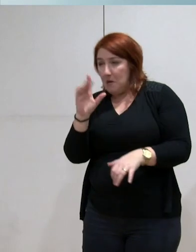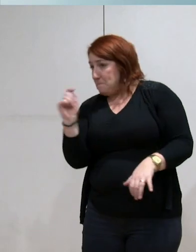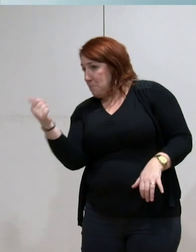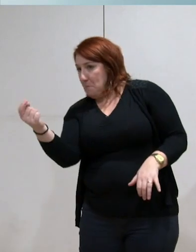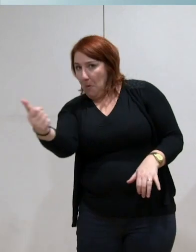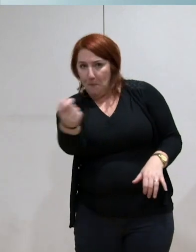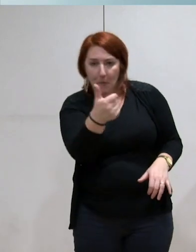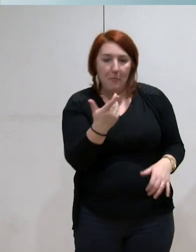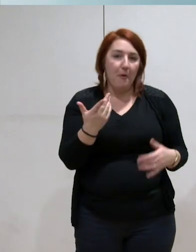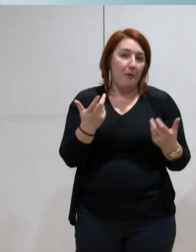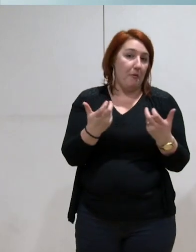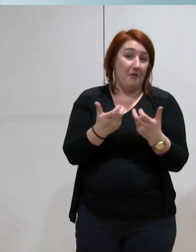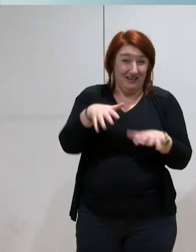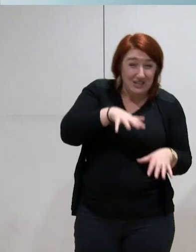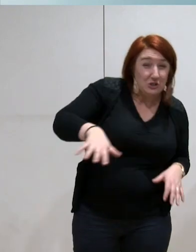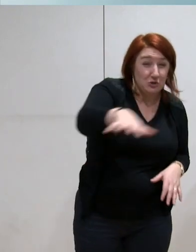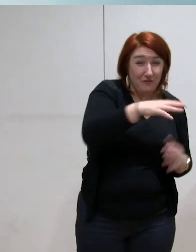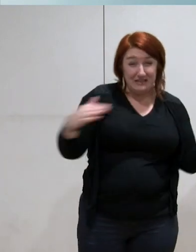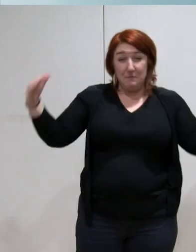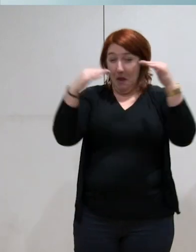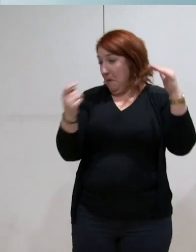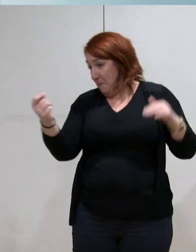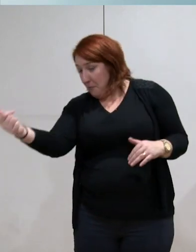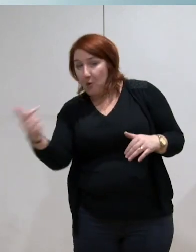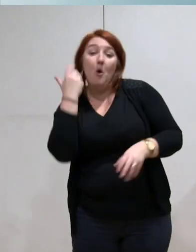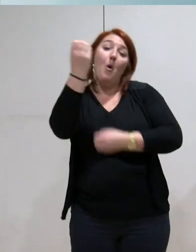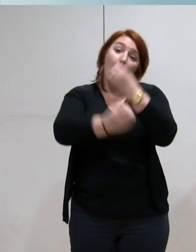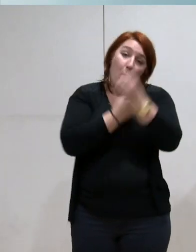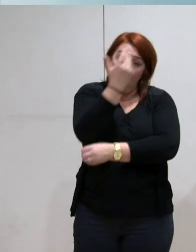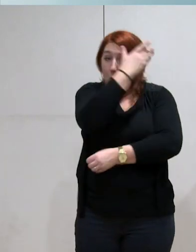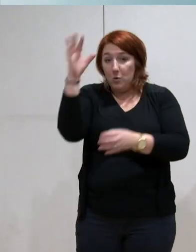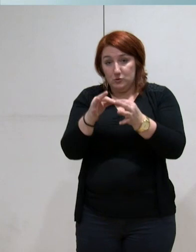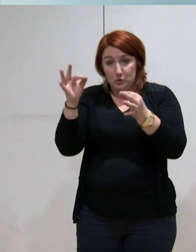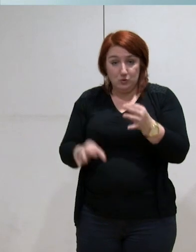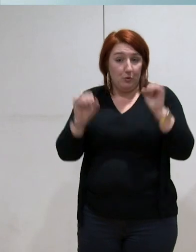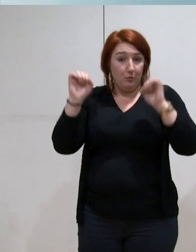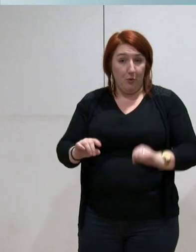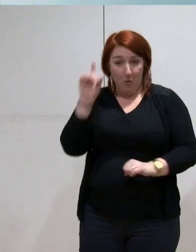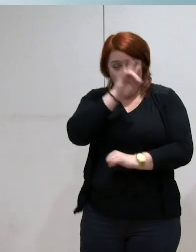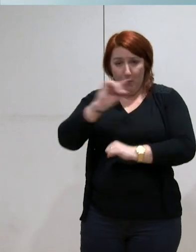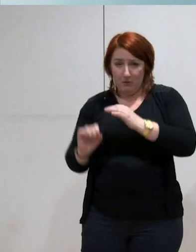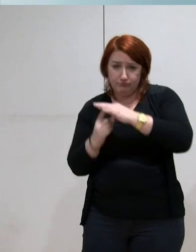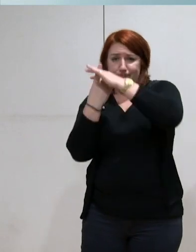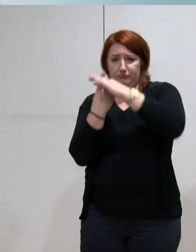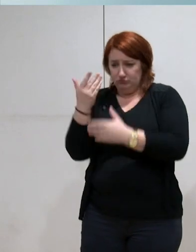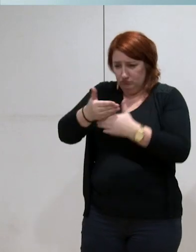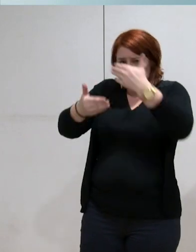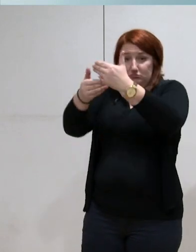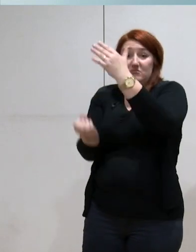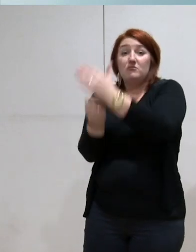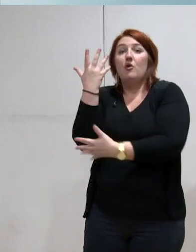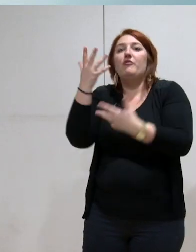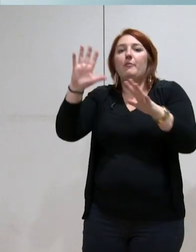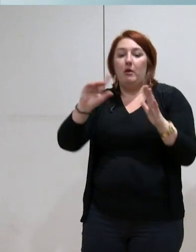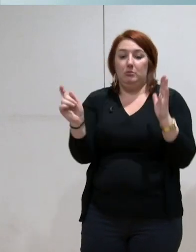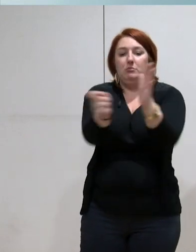peu notamment de cette surface là ou alors se diriger vers une construction neuve mais qui en terme de calendrier